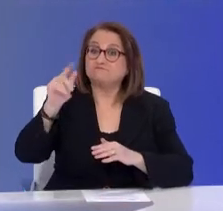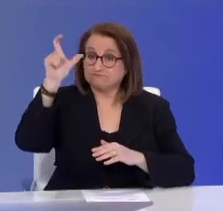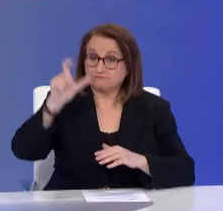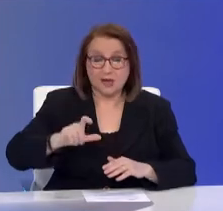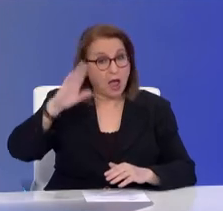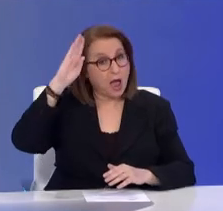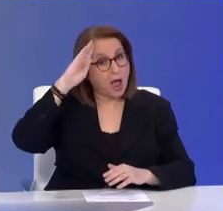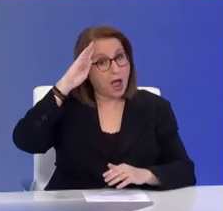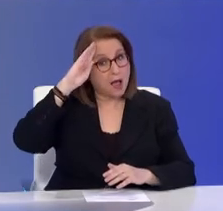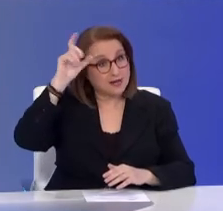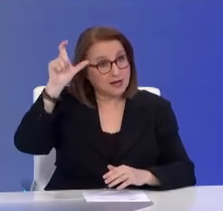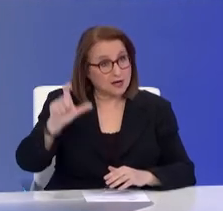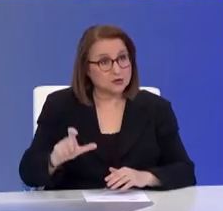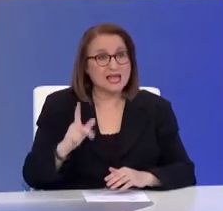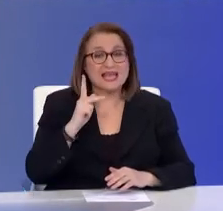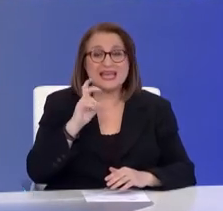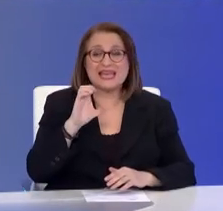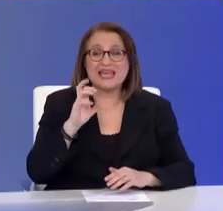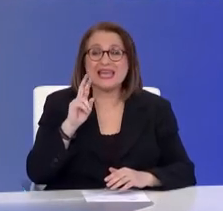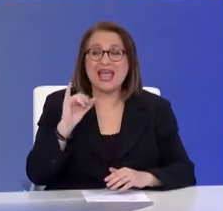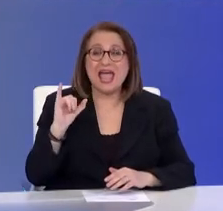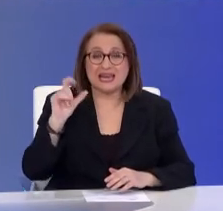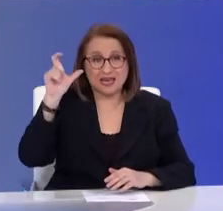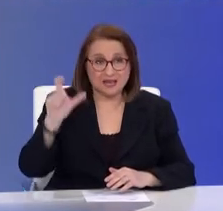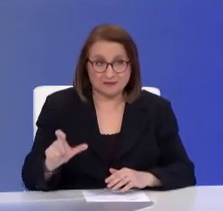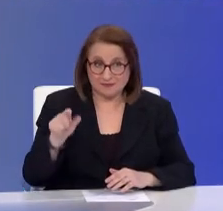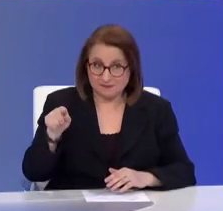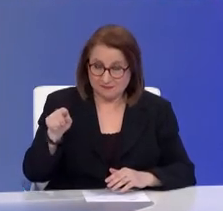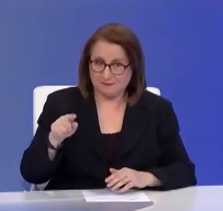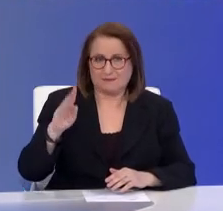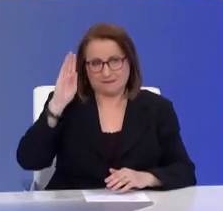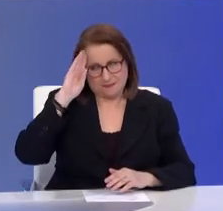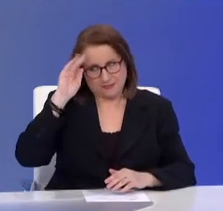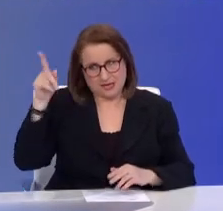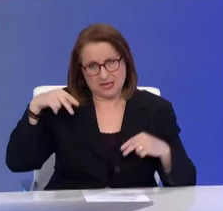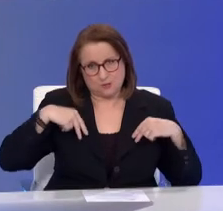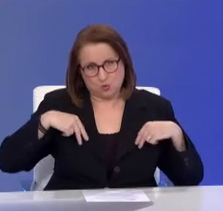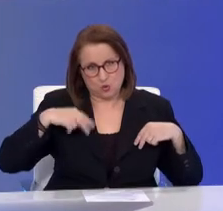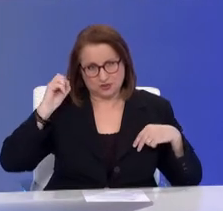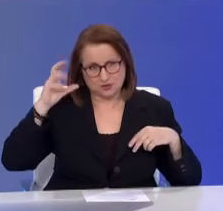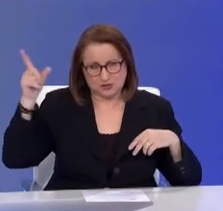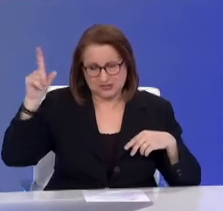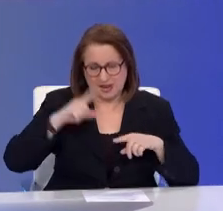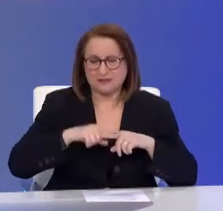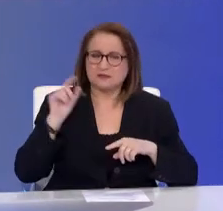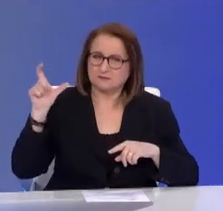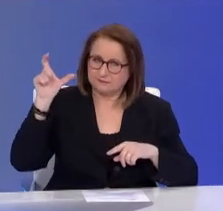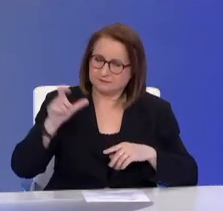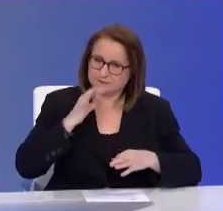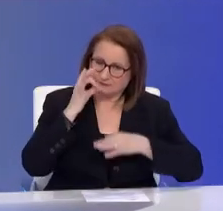της Αμερικής για το κλίμα. His Excellency, the Prime Minister of Greece, ο Πρωθυπουργός της Ελλάδος,